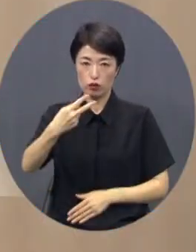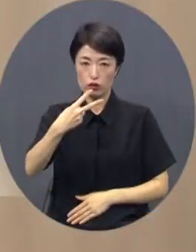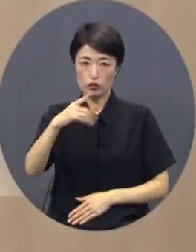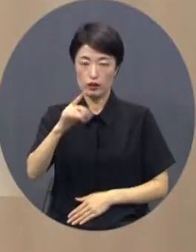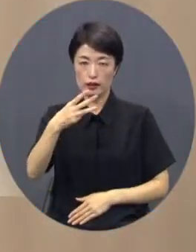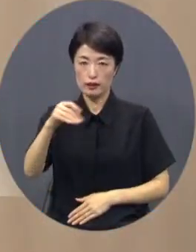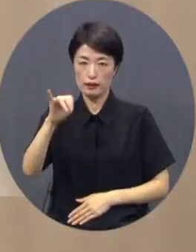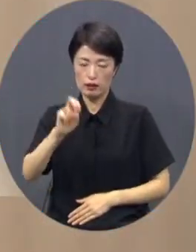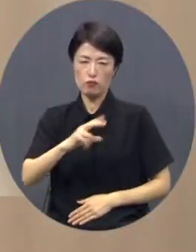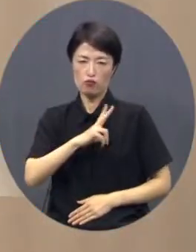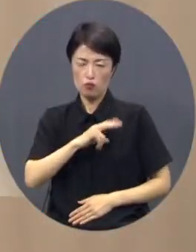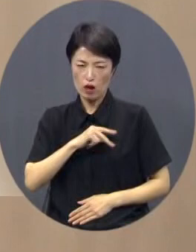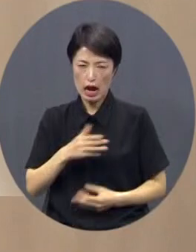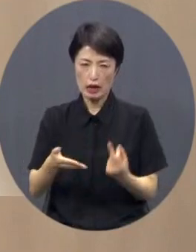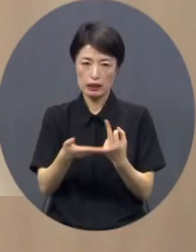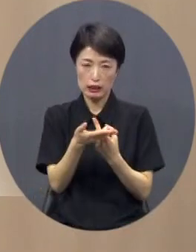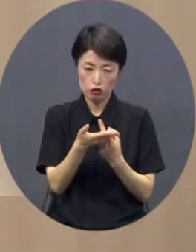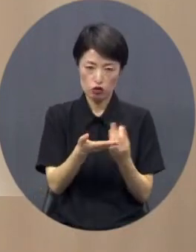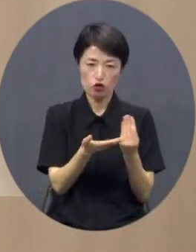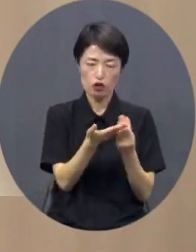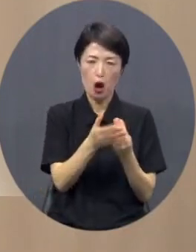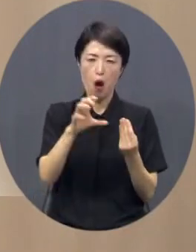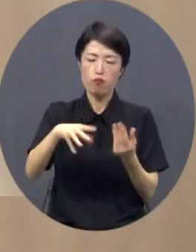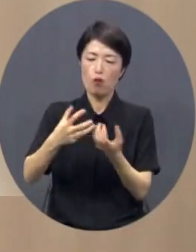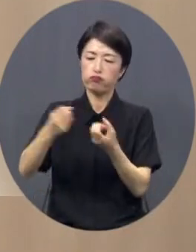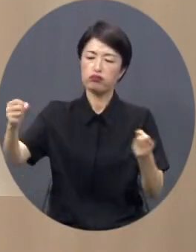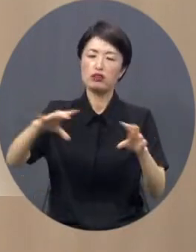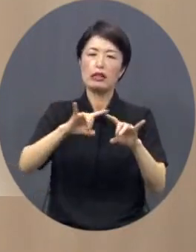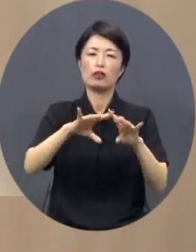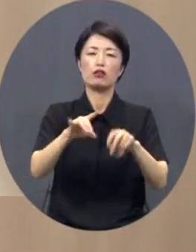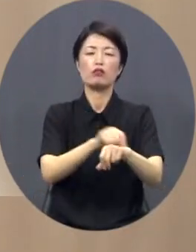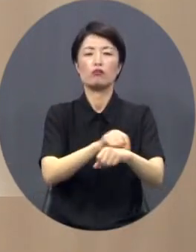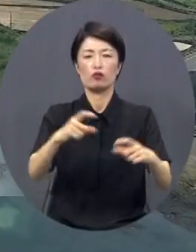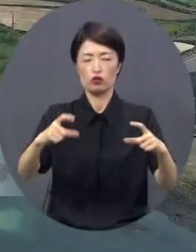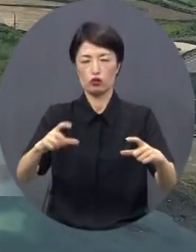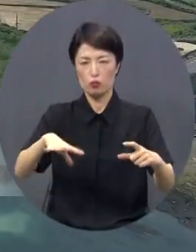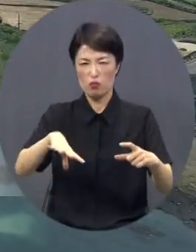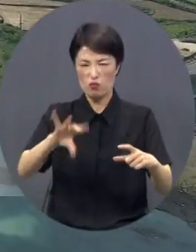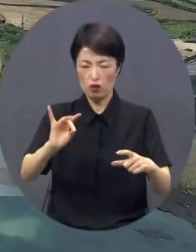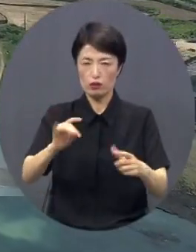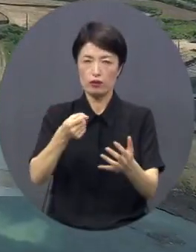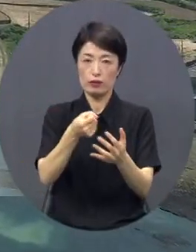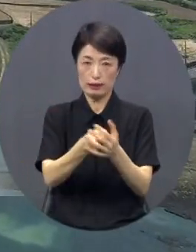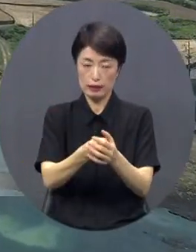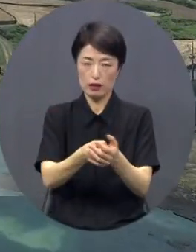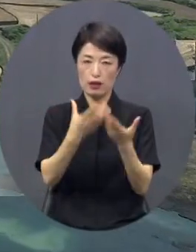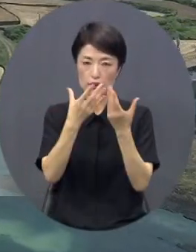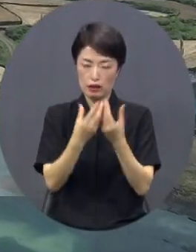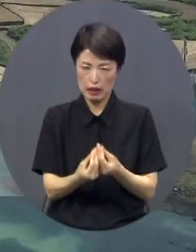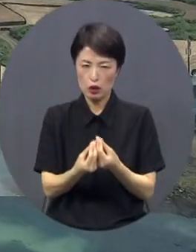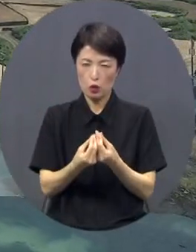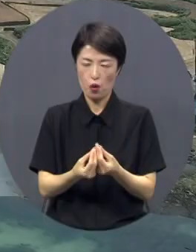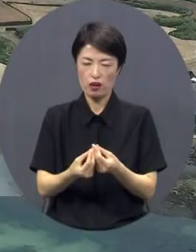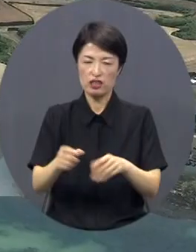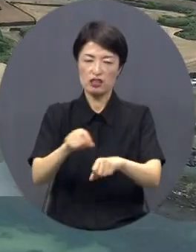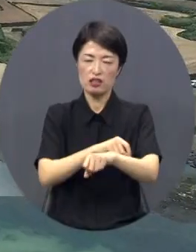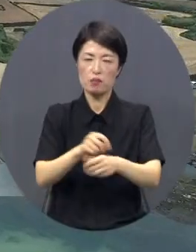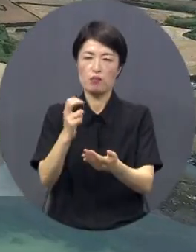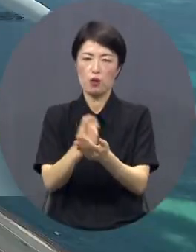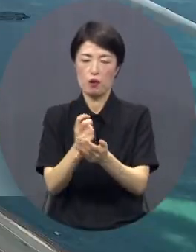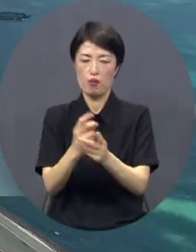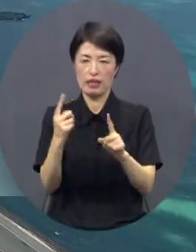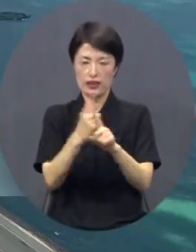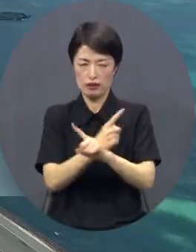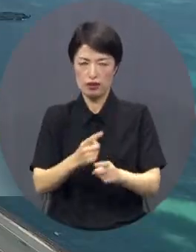섬지역을 분산에너지 특구로 우선 지정하도록 하는 내용을 담은 분산에너지 특별법 개정안을 대표